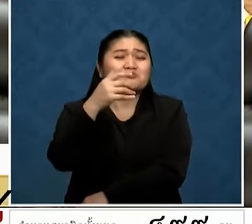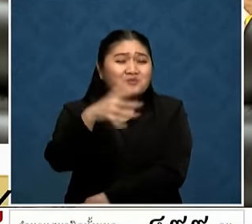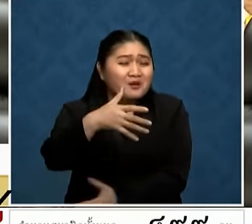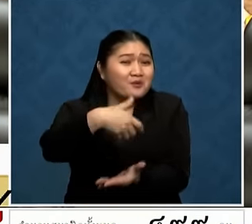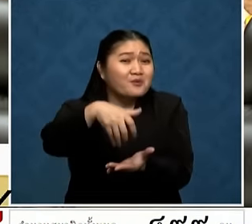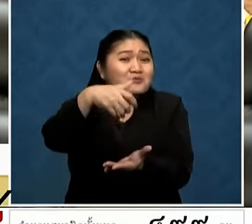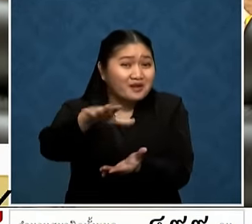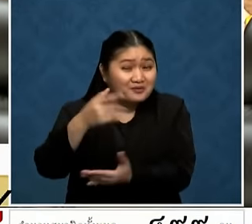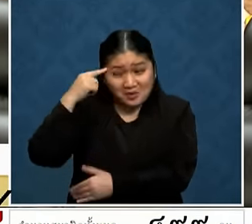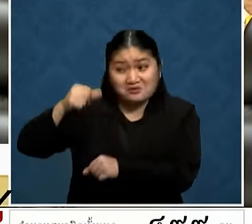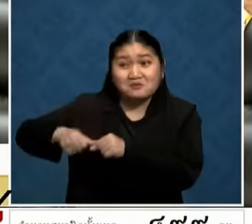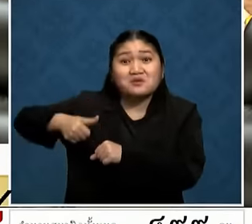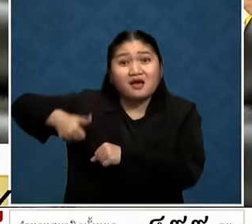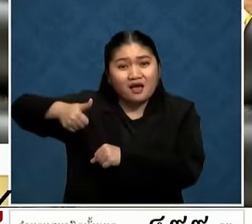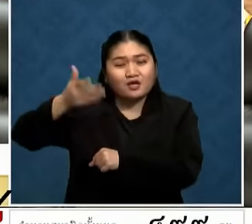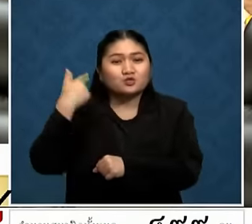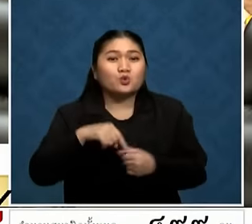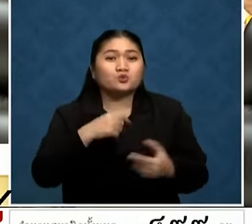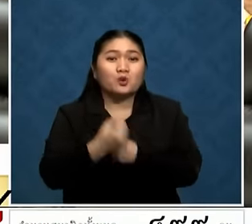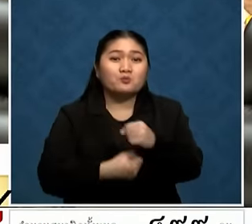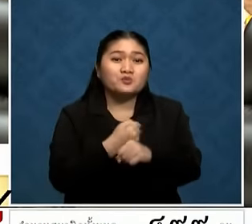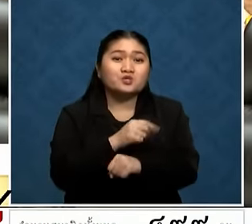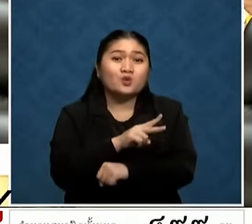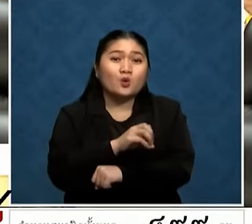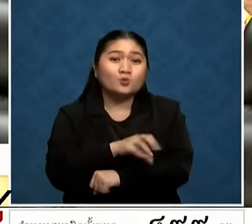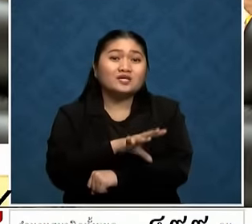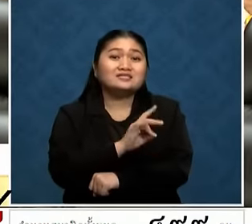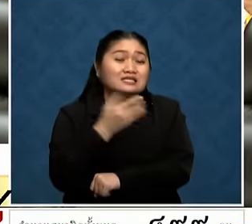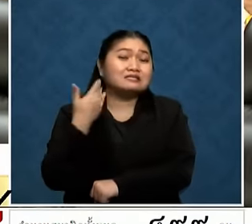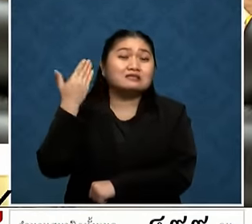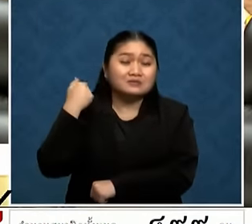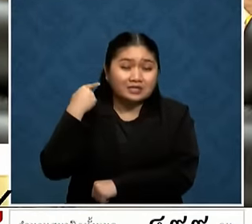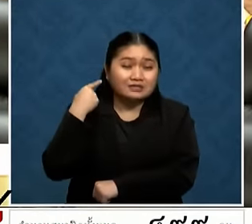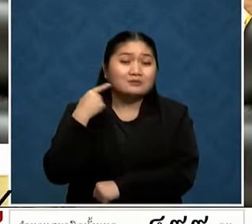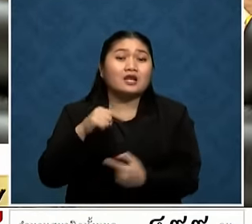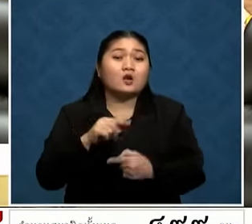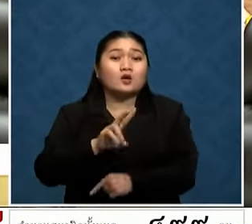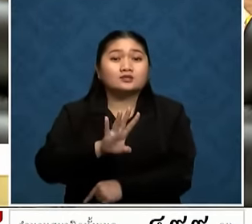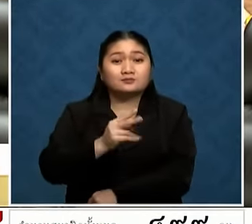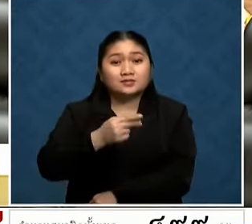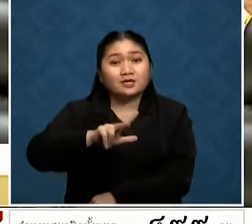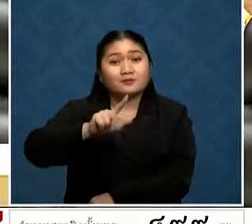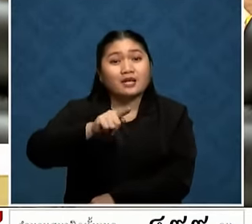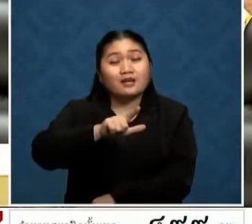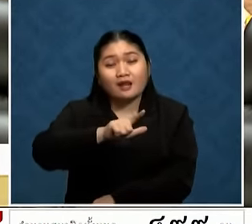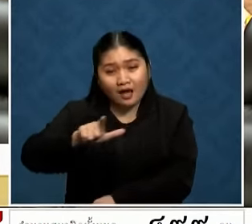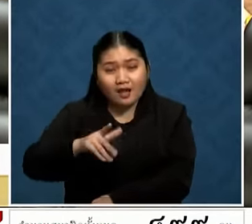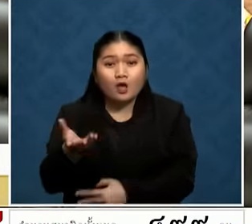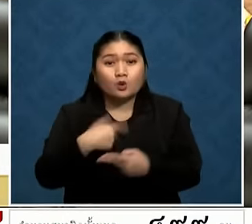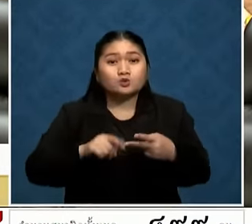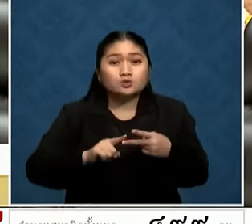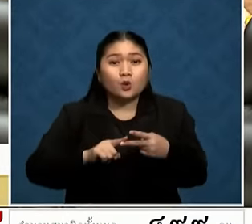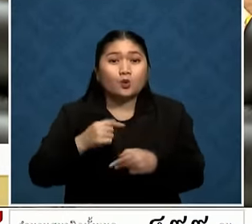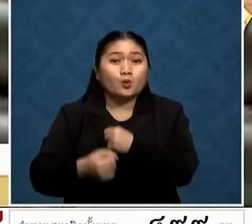คงจำได้ว่าคืหนึ่งจากงบ67เดิมที่ผ่านสภาแล้ว 43,000ล้านกับ 2จากงบ